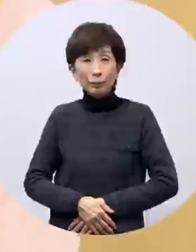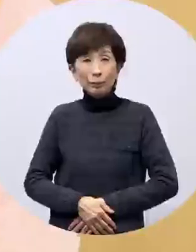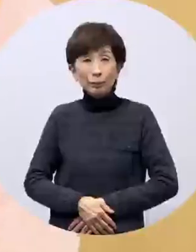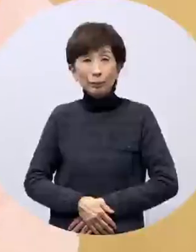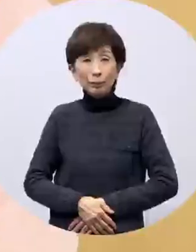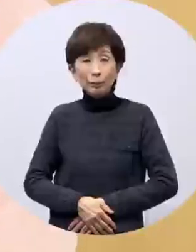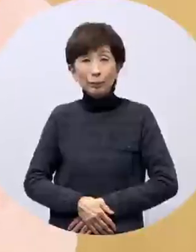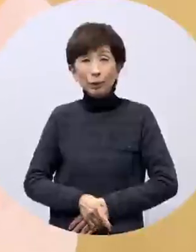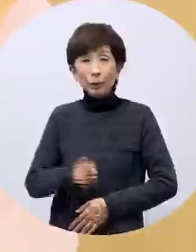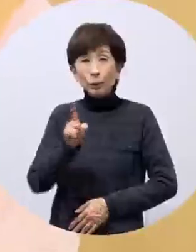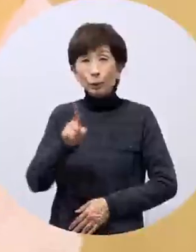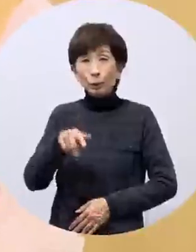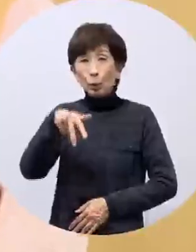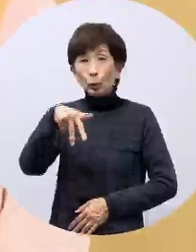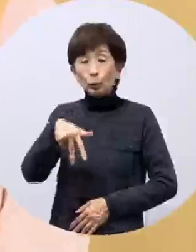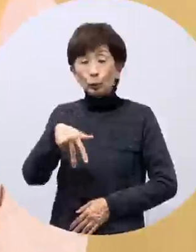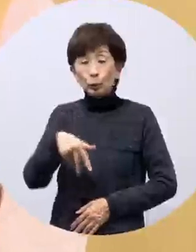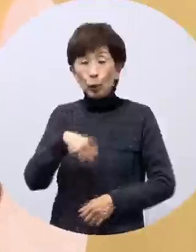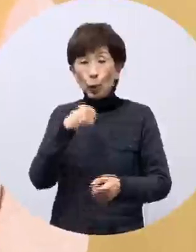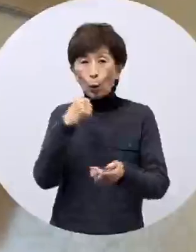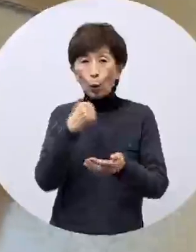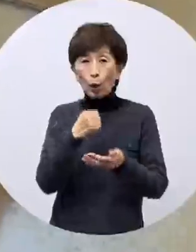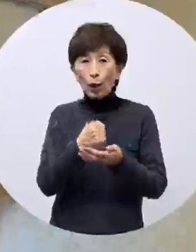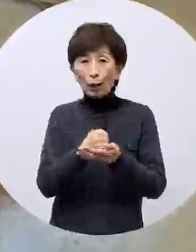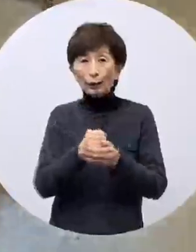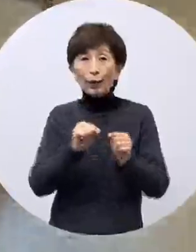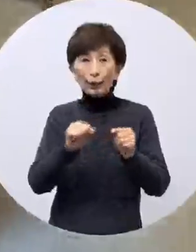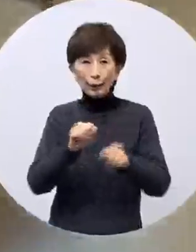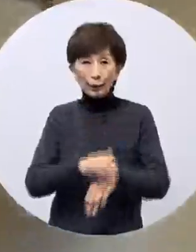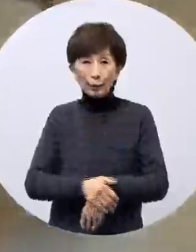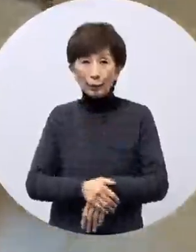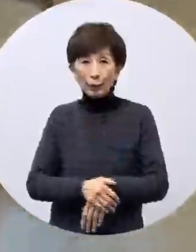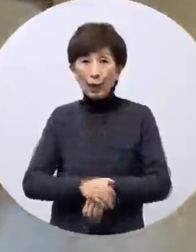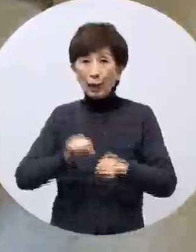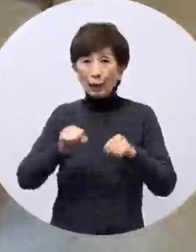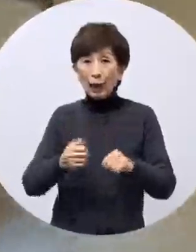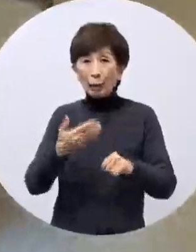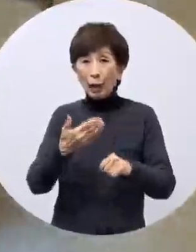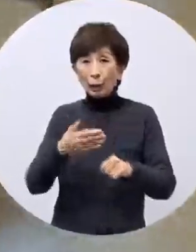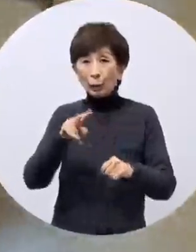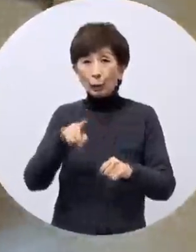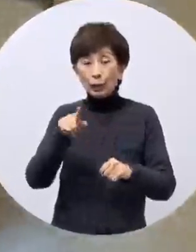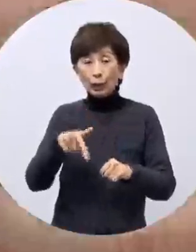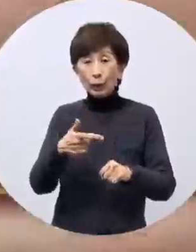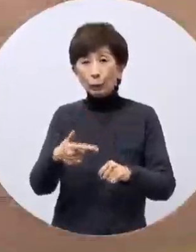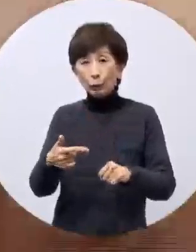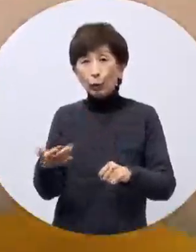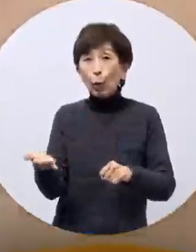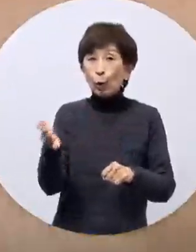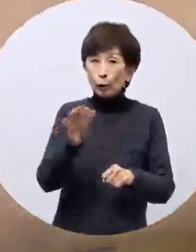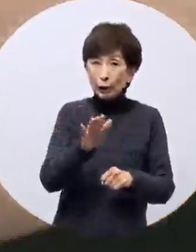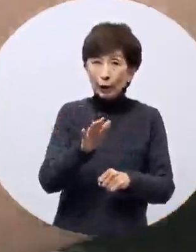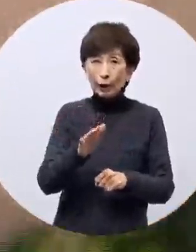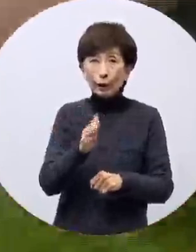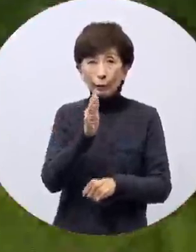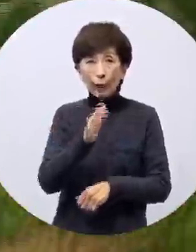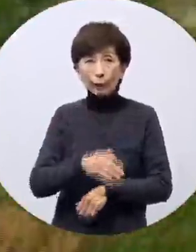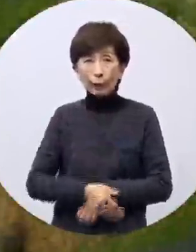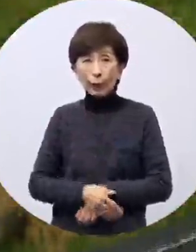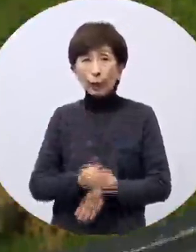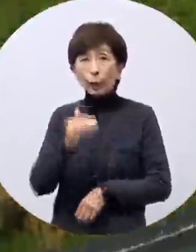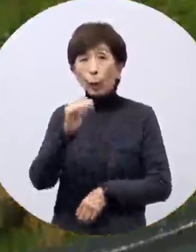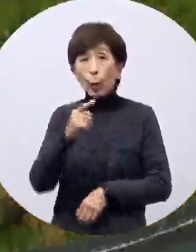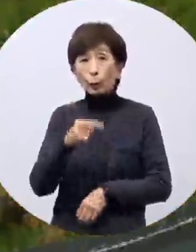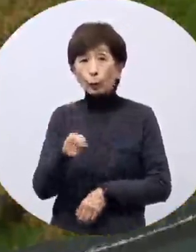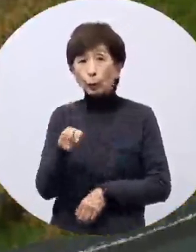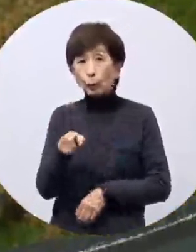次にソースを完成させていきます。 はい、 まず最初に生クリームを入れます。 そしてコンソメが、 はい はい、入